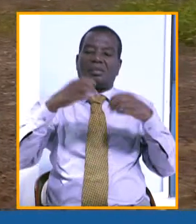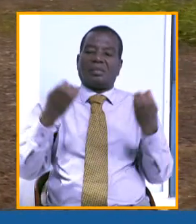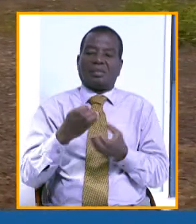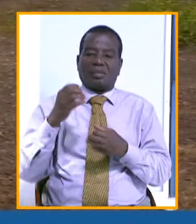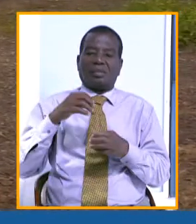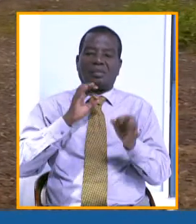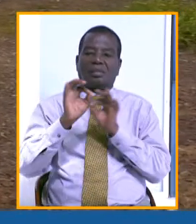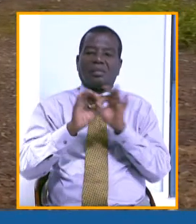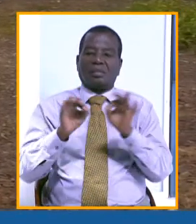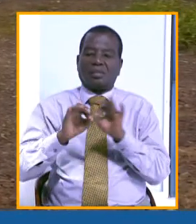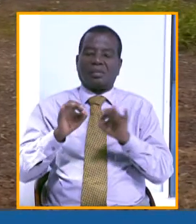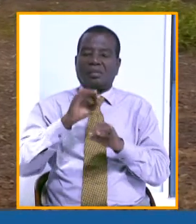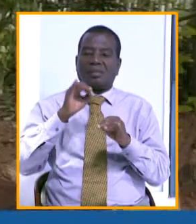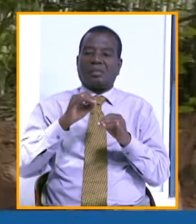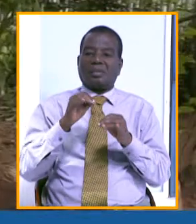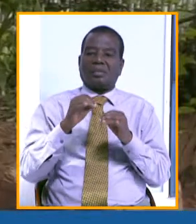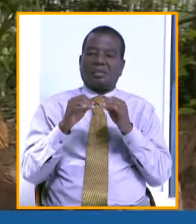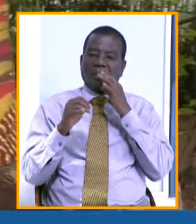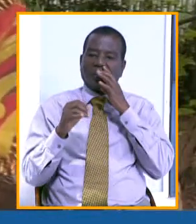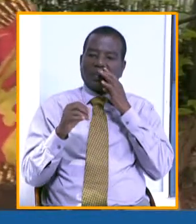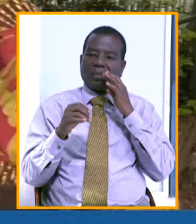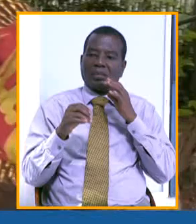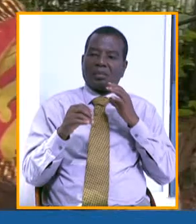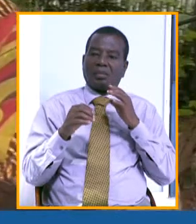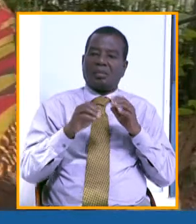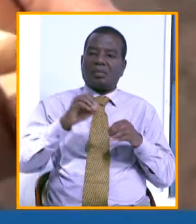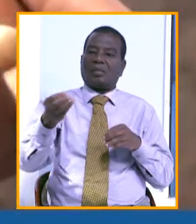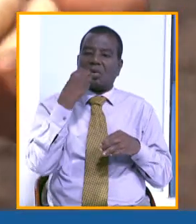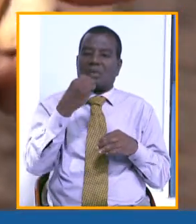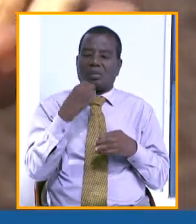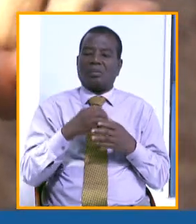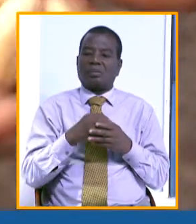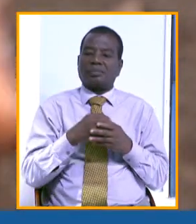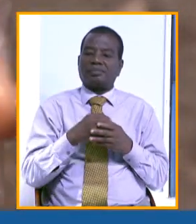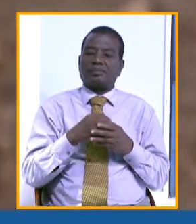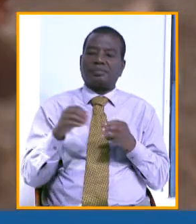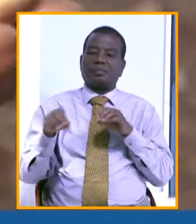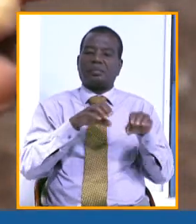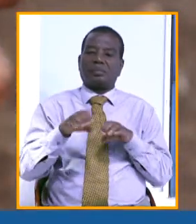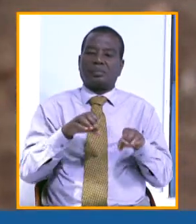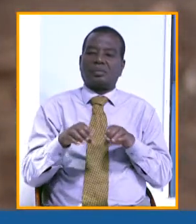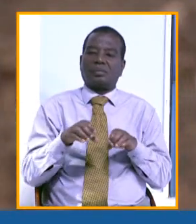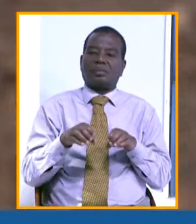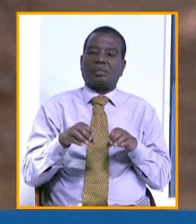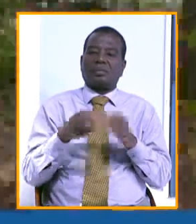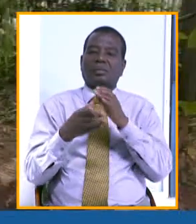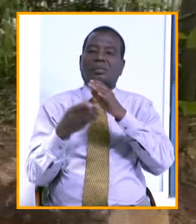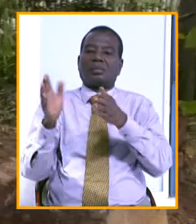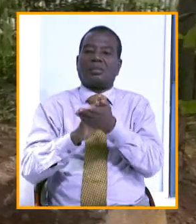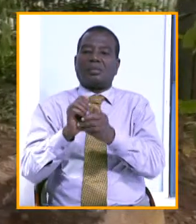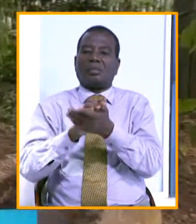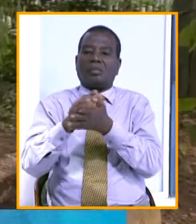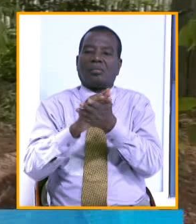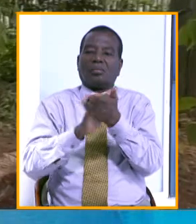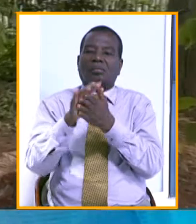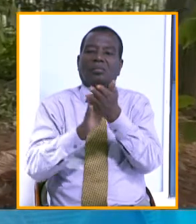raisons du succès grandissant du macoré. On consomme. Ça fait pommande. Si